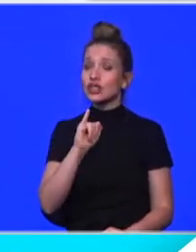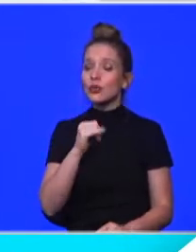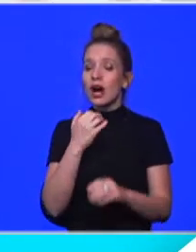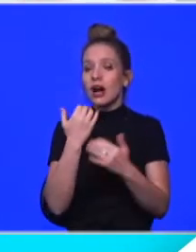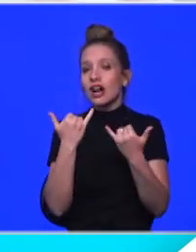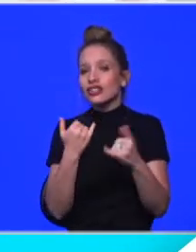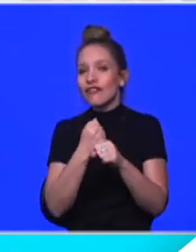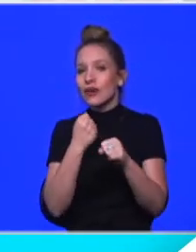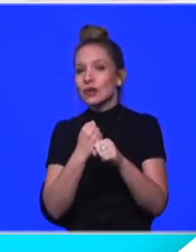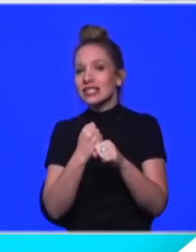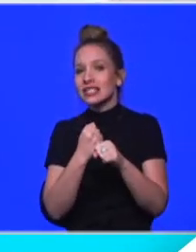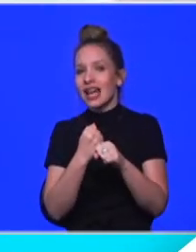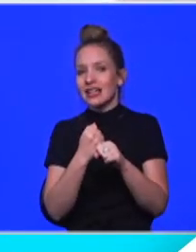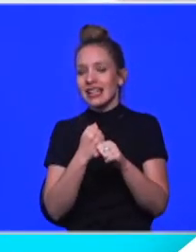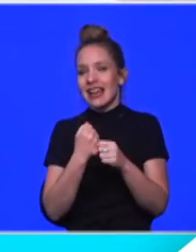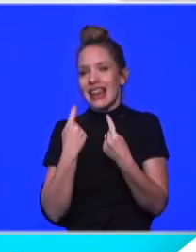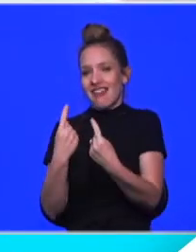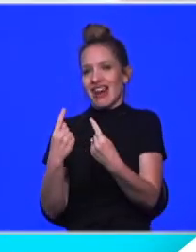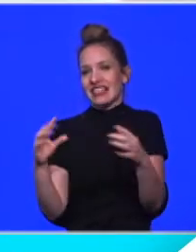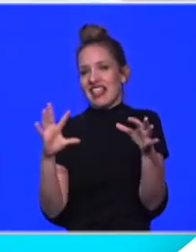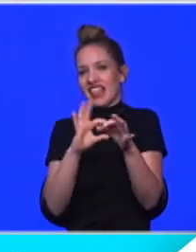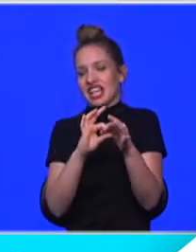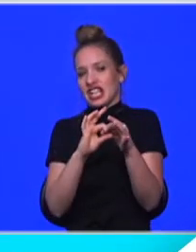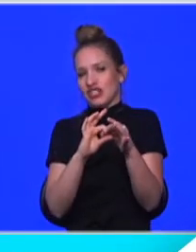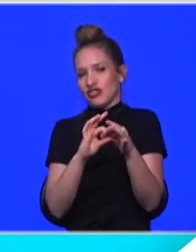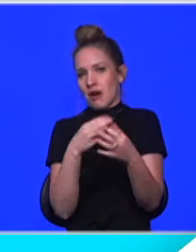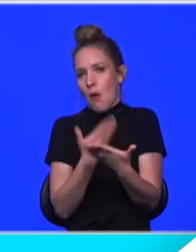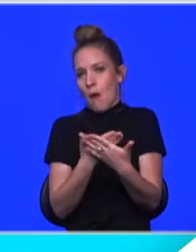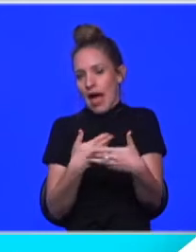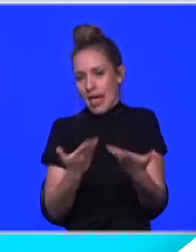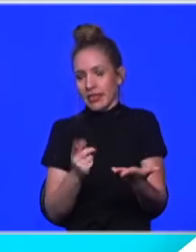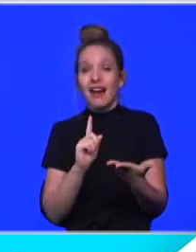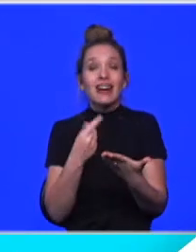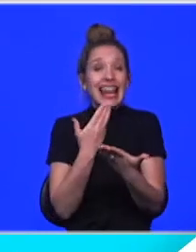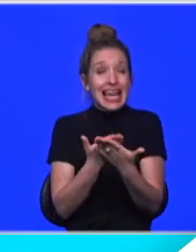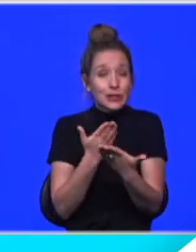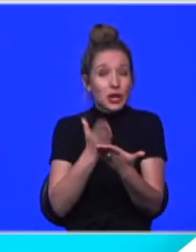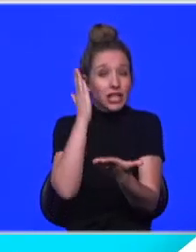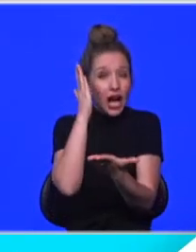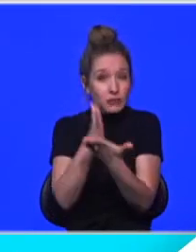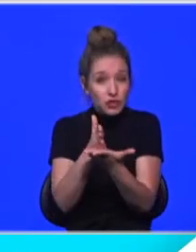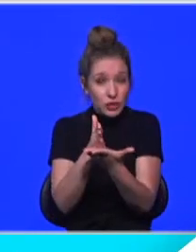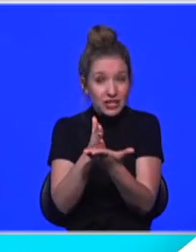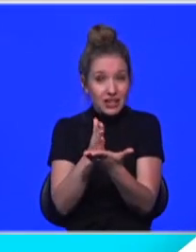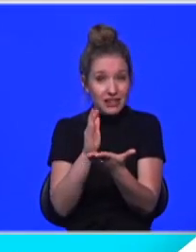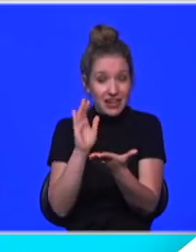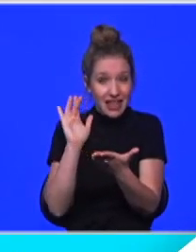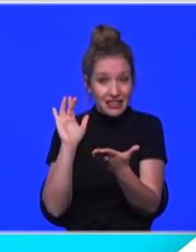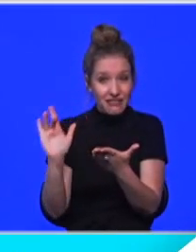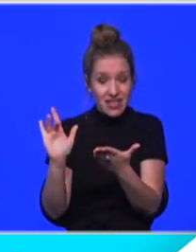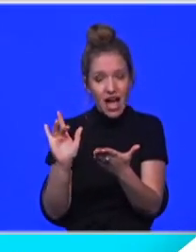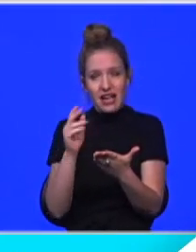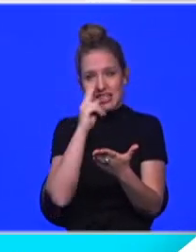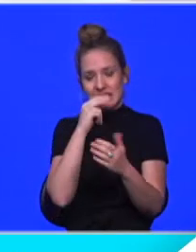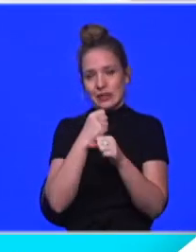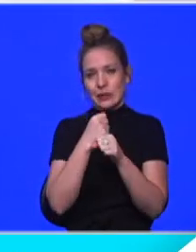כרגע, מה שנקרא במרכאות, מעצמו. אבל את העדויות החד משמעיות לכך, התביעה תנסה להציג. איך